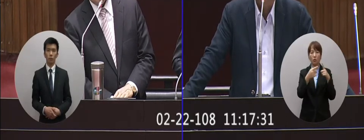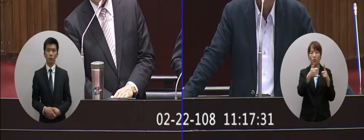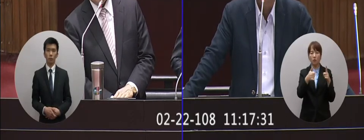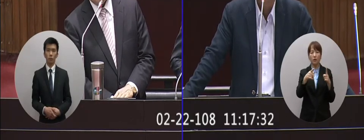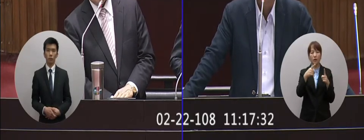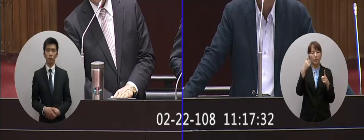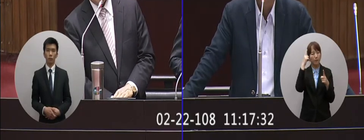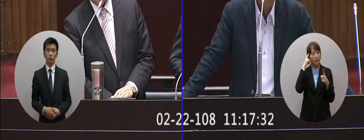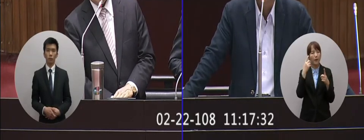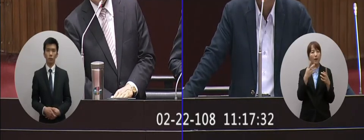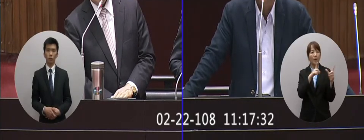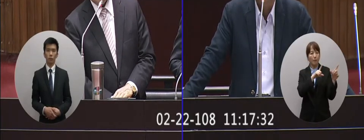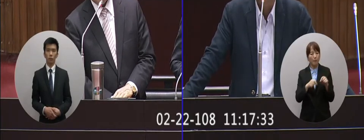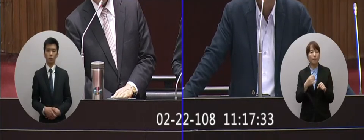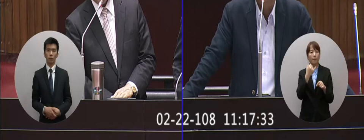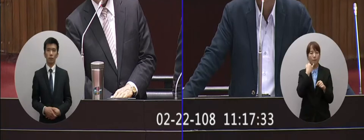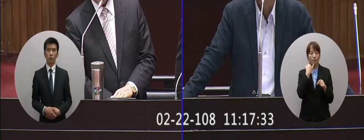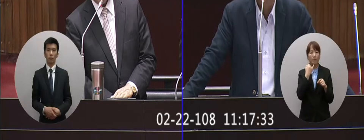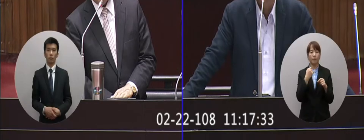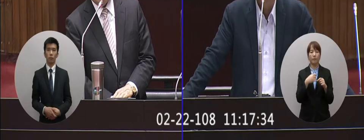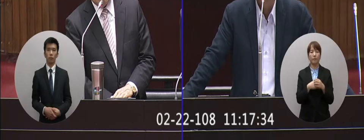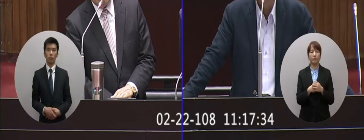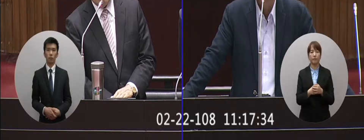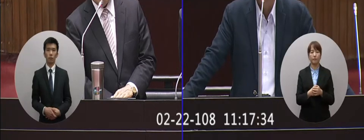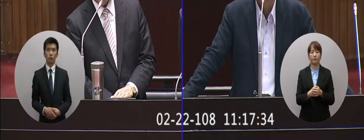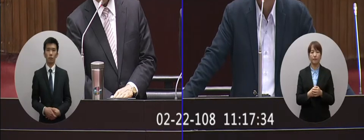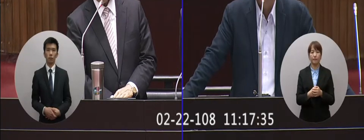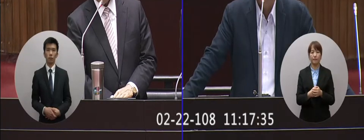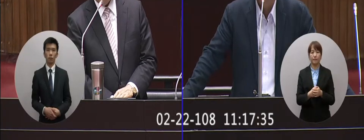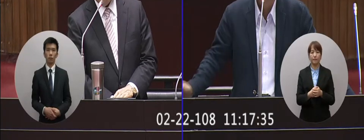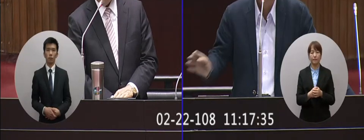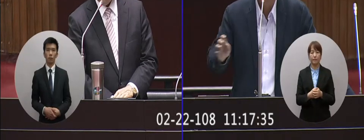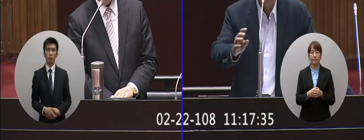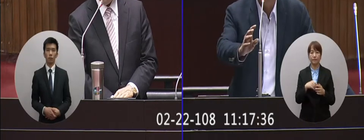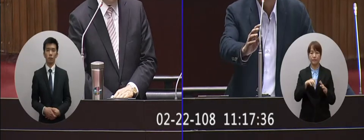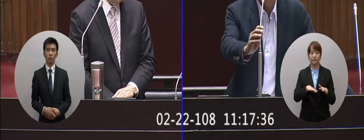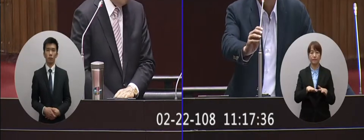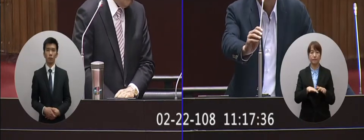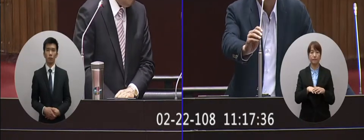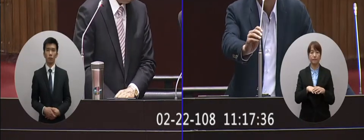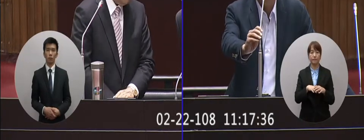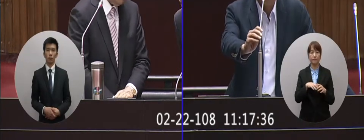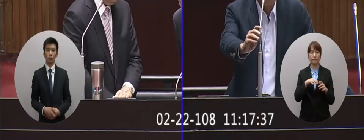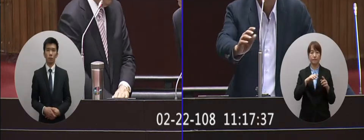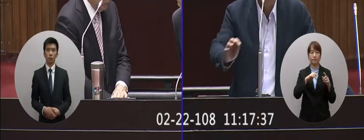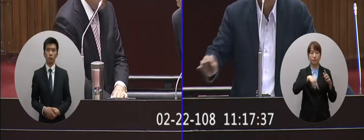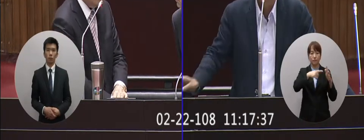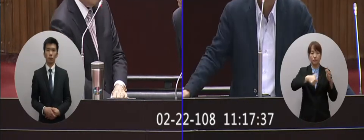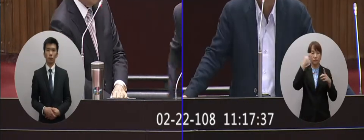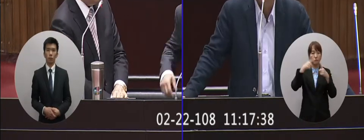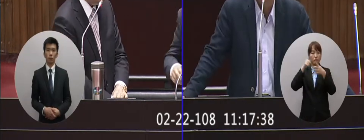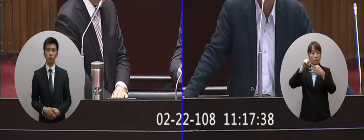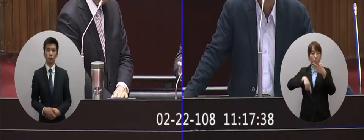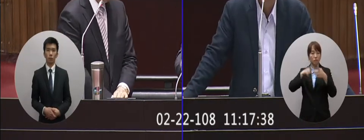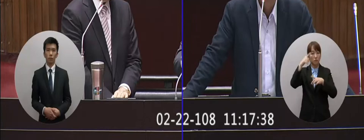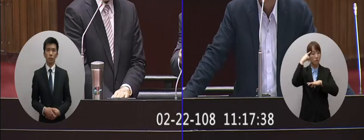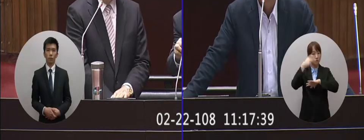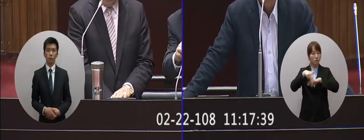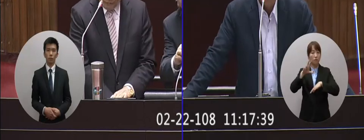点接受的再改进的空间。这个部分院长跟人事长有没有规